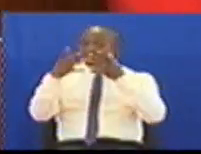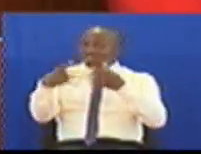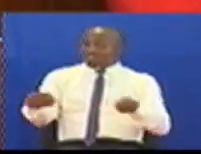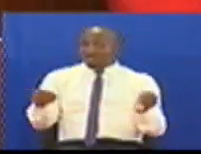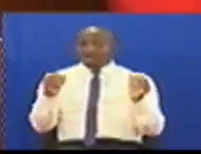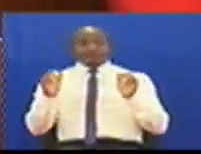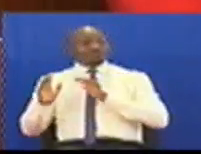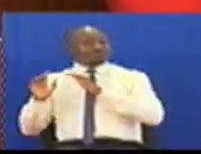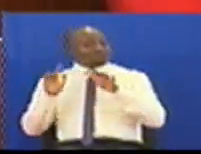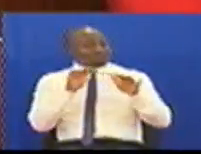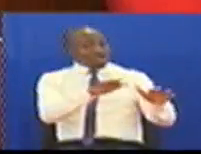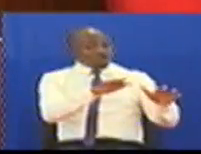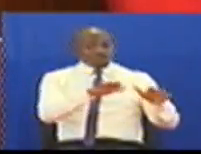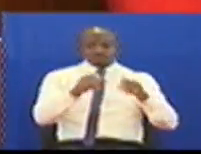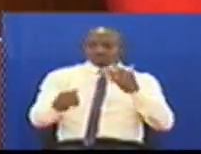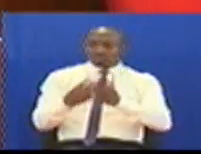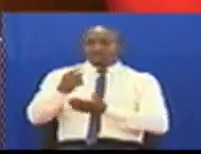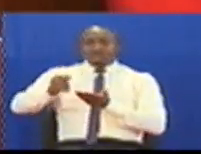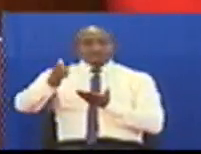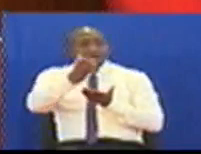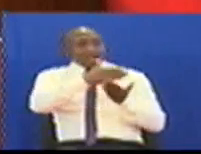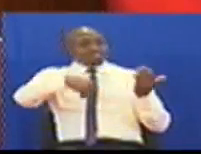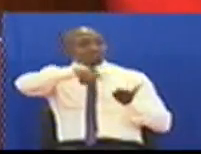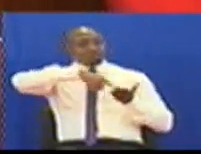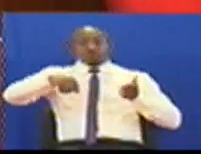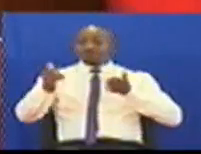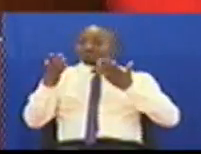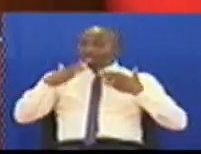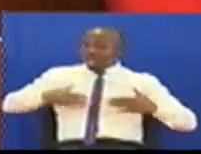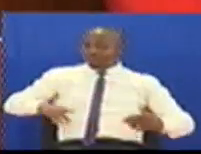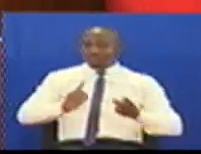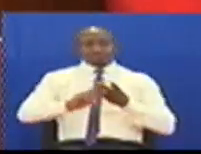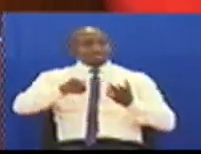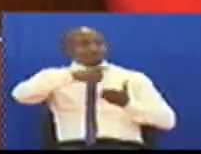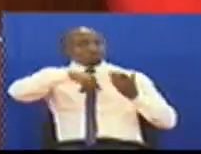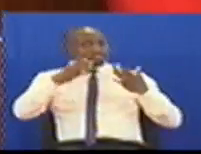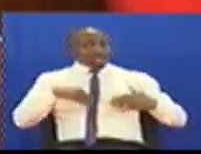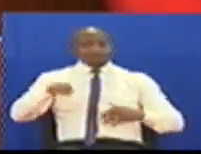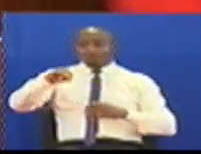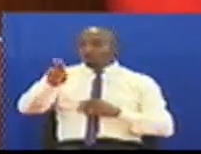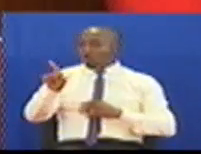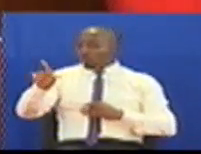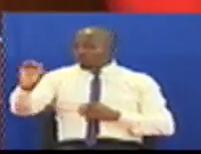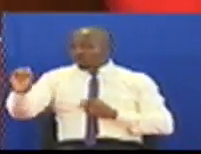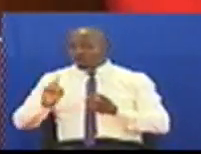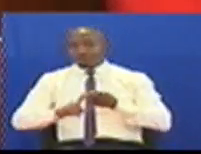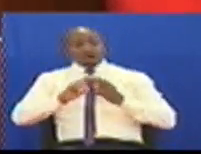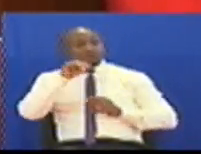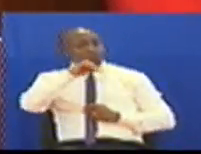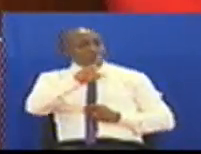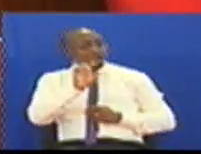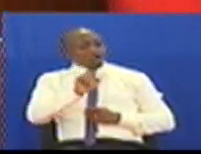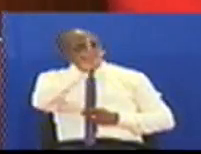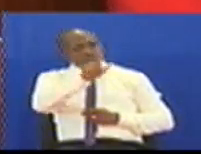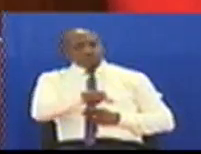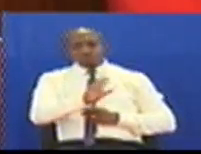Spika, zimekumba baadhi ya vituo vyetu vya afya, ikiwa ni pamoja na kituo cha afya cha Muhoro. Mheshimiwa Naibu Spika, Muhoro kuna watu